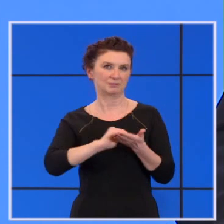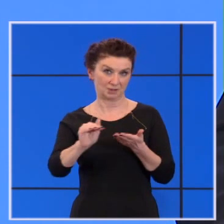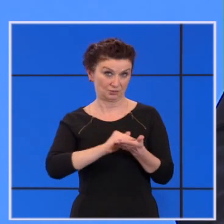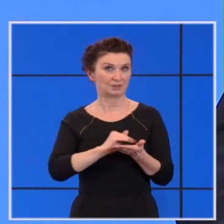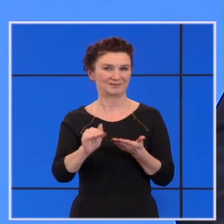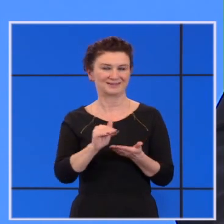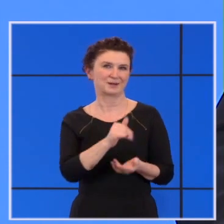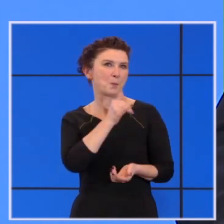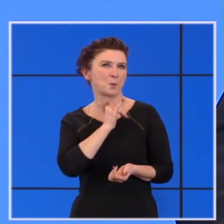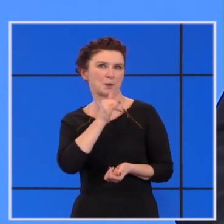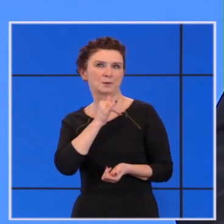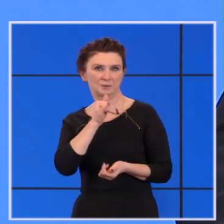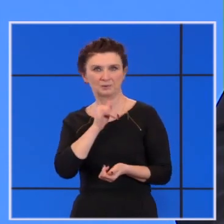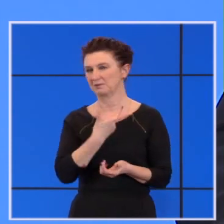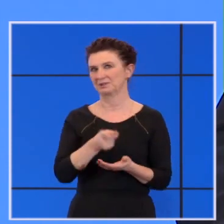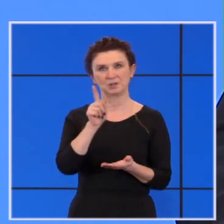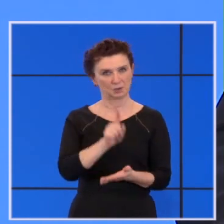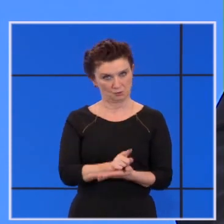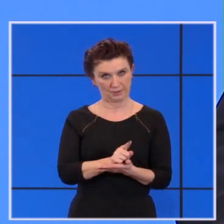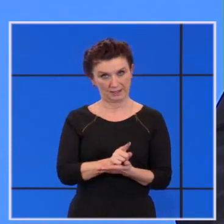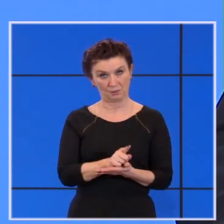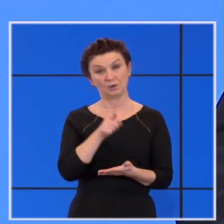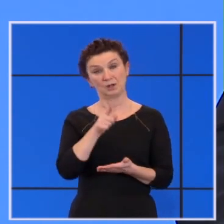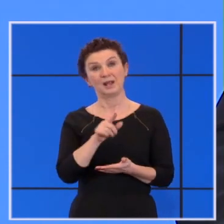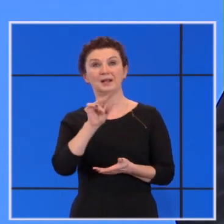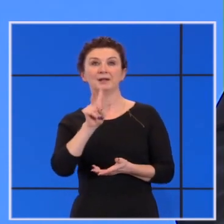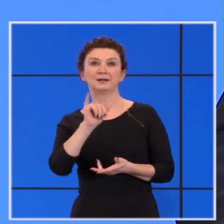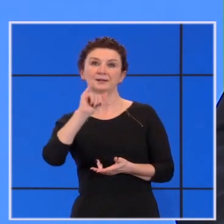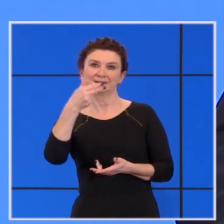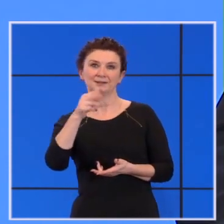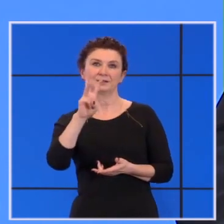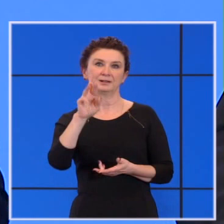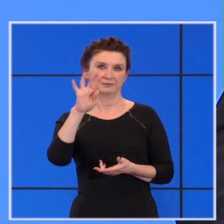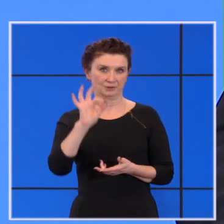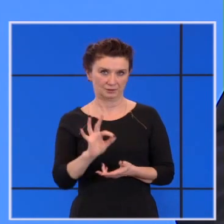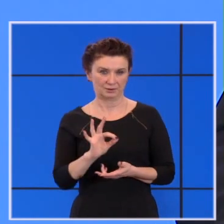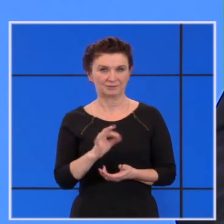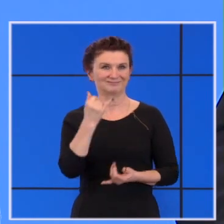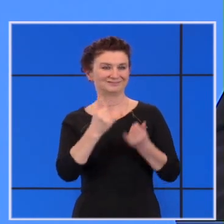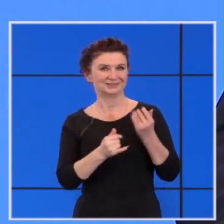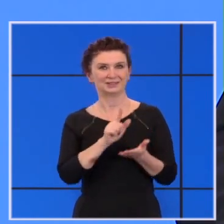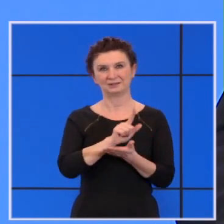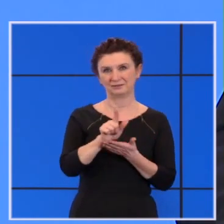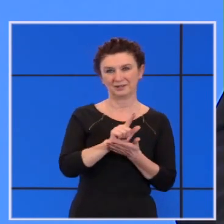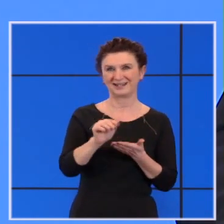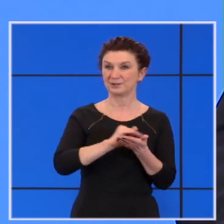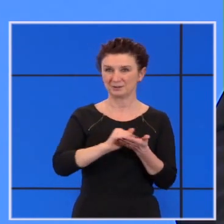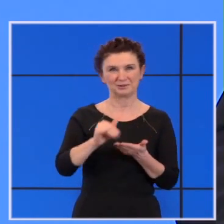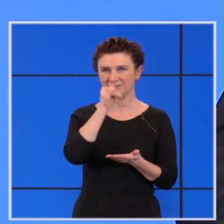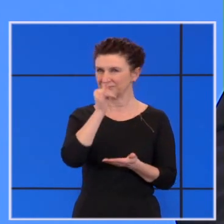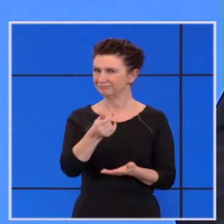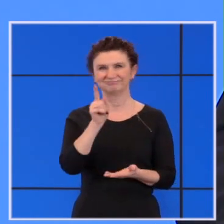jak gdyby zakończeniem tego procesu 12-miesięcznego leczenia niepłodności, czyli wykorzystujemy wszystkie